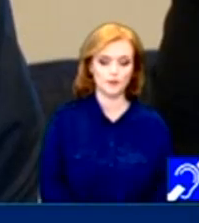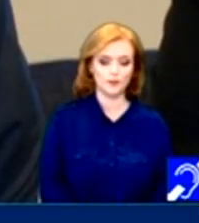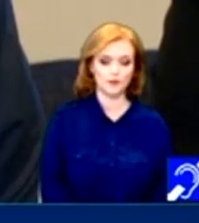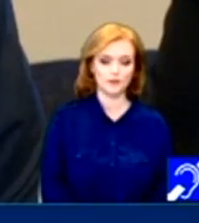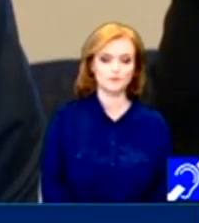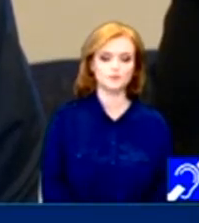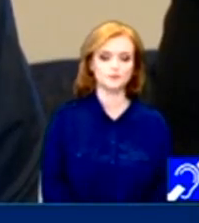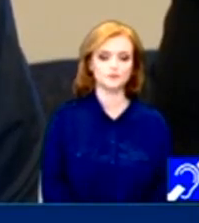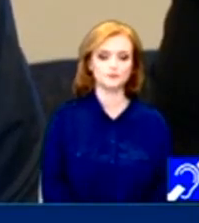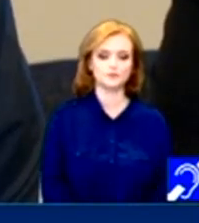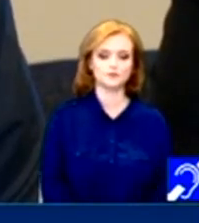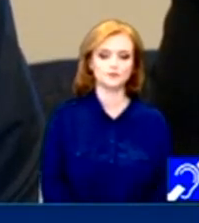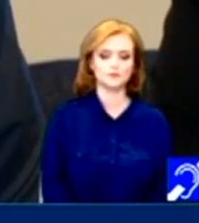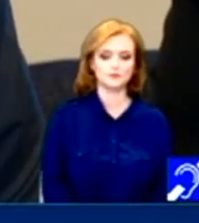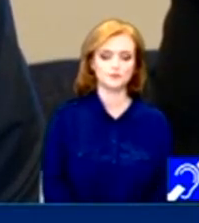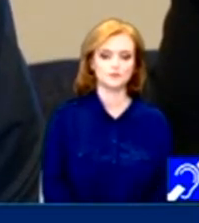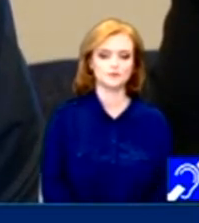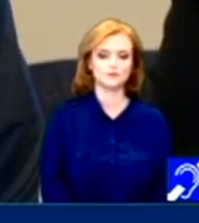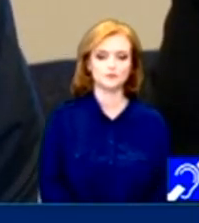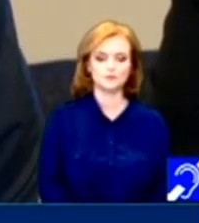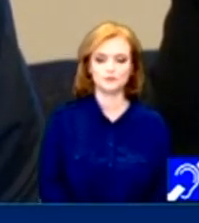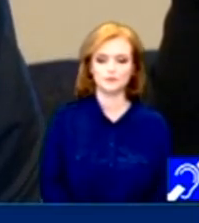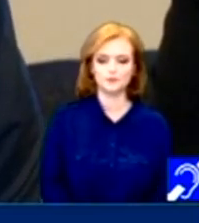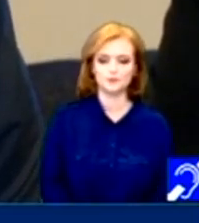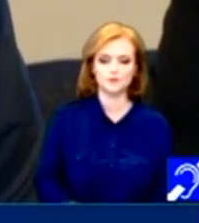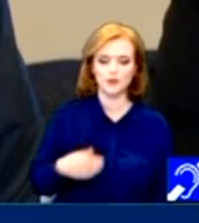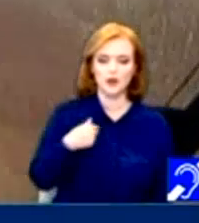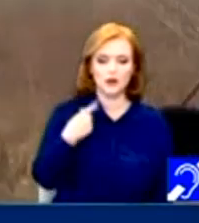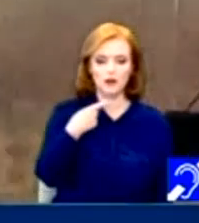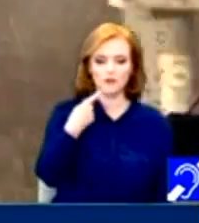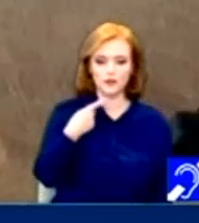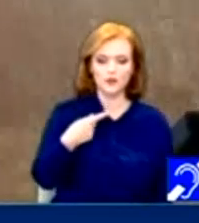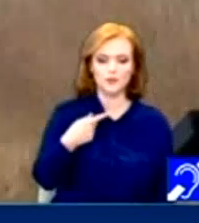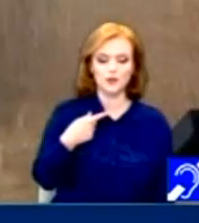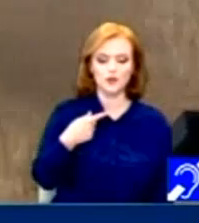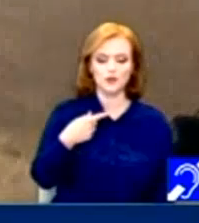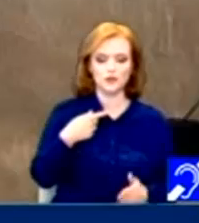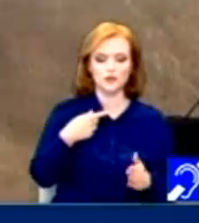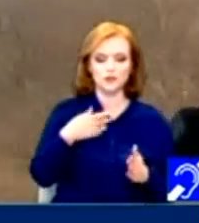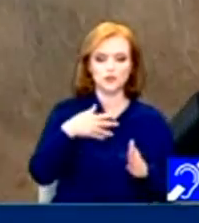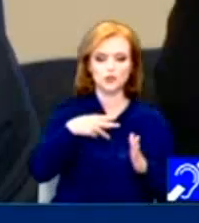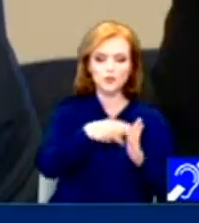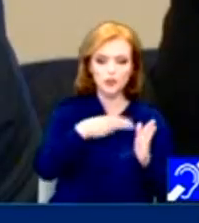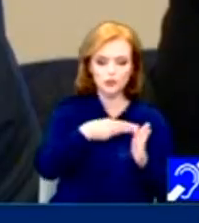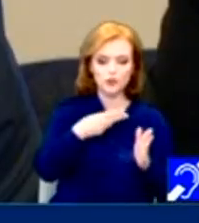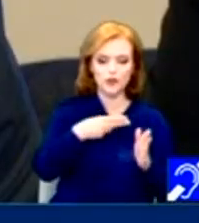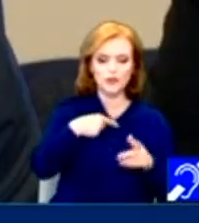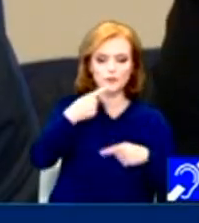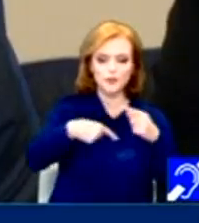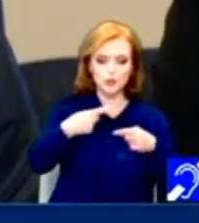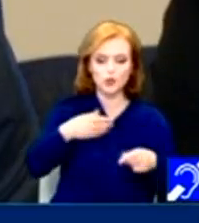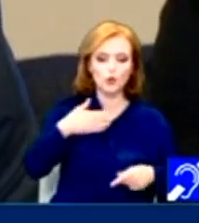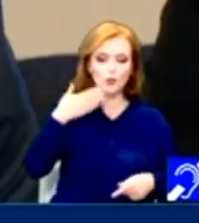lot de rame electrice destinate transportului suburban și regional. Eu sper